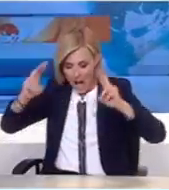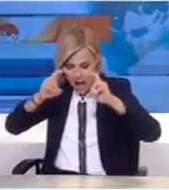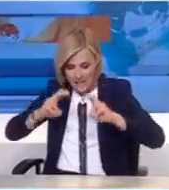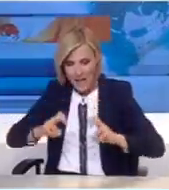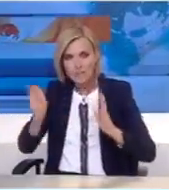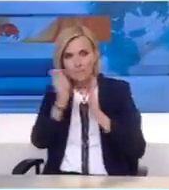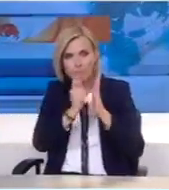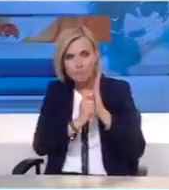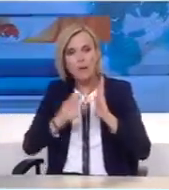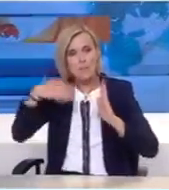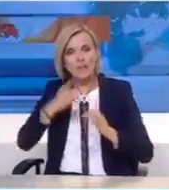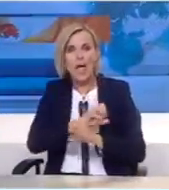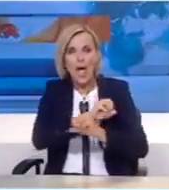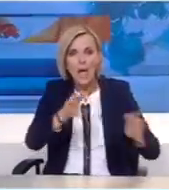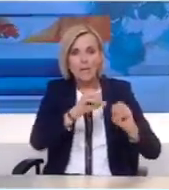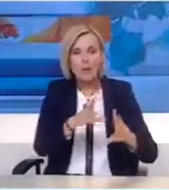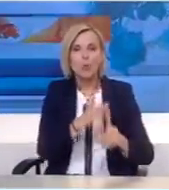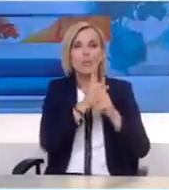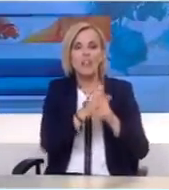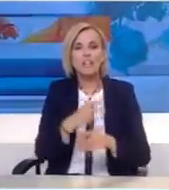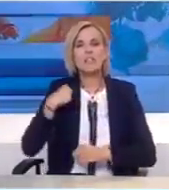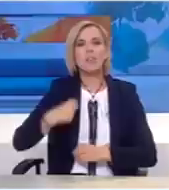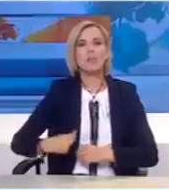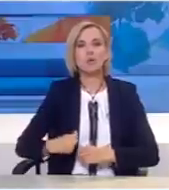ενημερώνουν τις αρμόδιες αρχές, οι οποίες αρχές προβαίνουν και